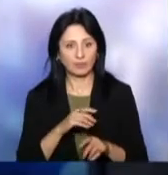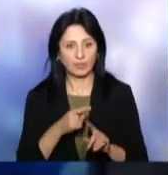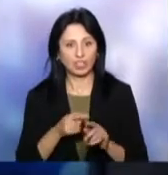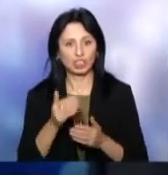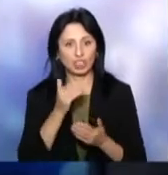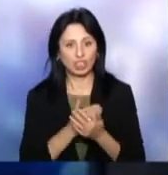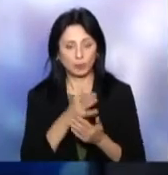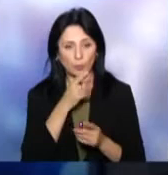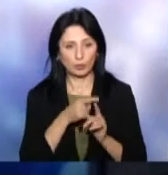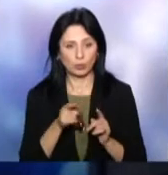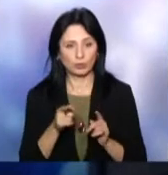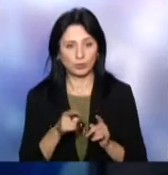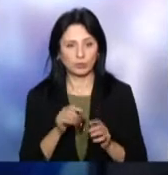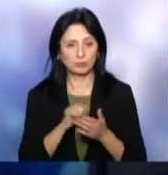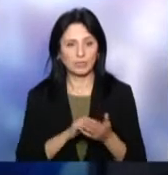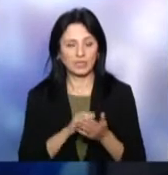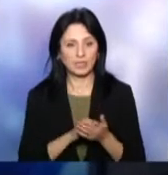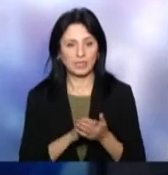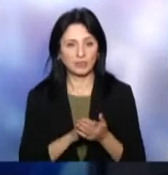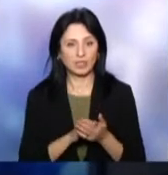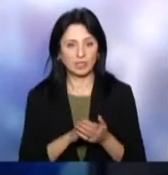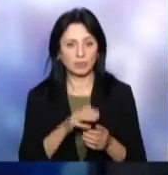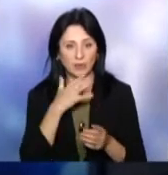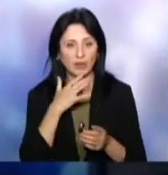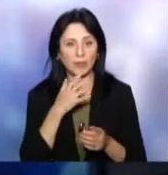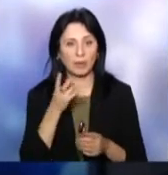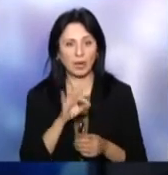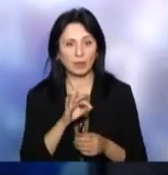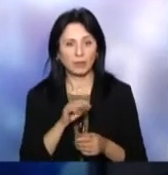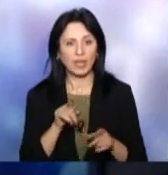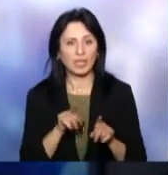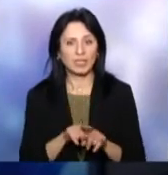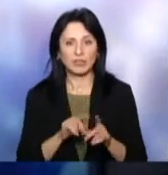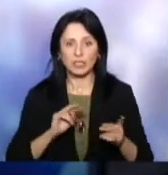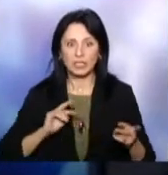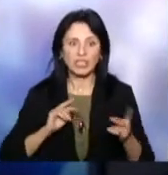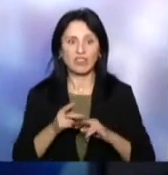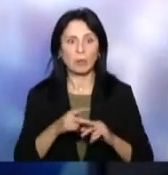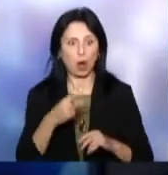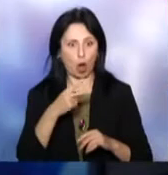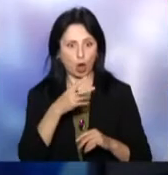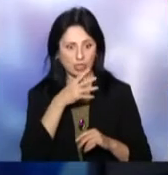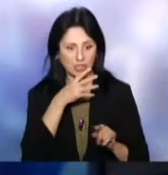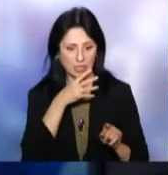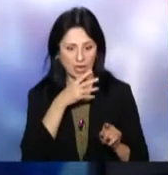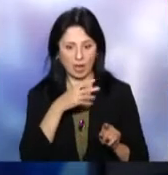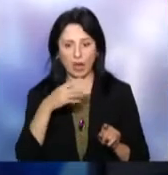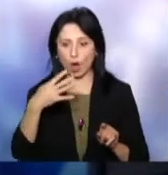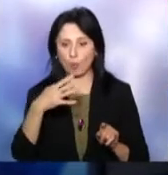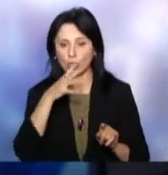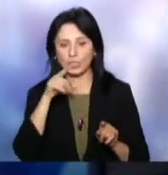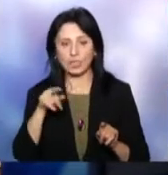შემდგომ პერიოდშიც. ანუ მიზეზი შეიძლება იყოს ბევრი, მაგრამ აი ესეთი ცვლილება, რომ 20 წლის და 40 წლის